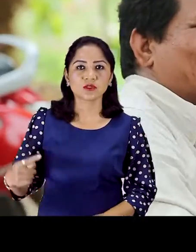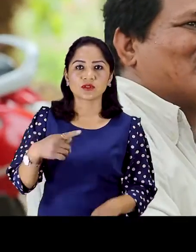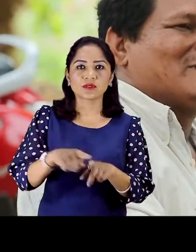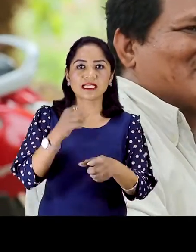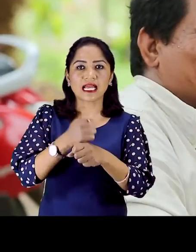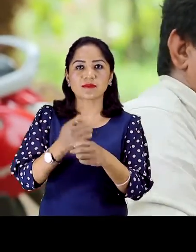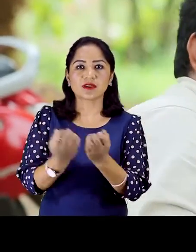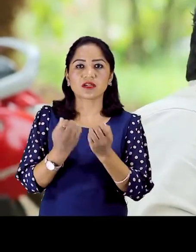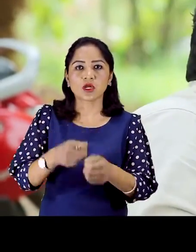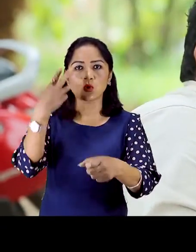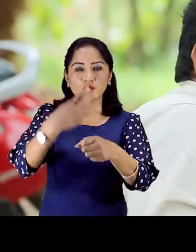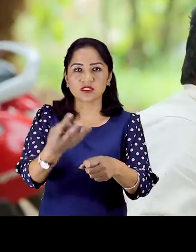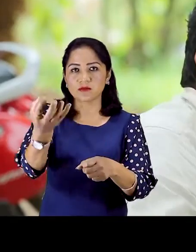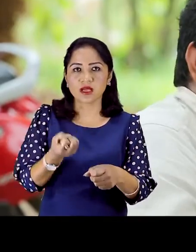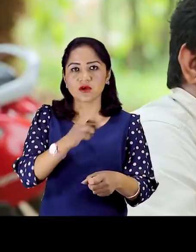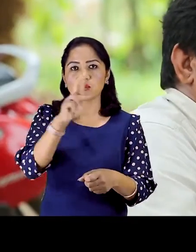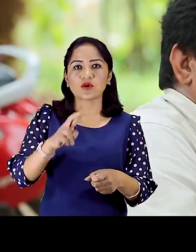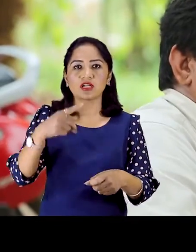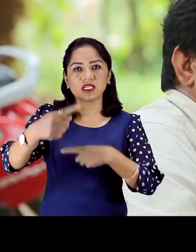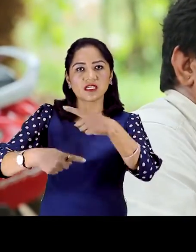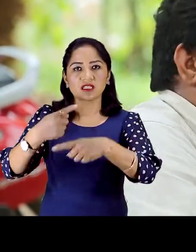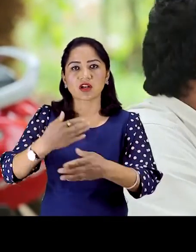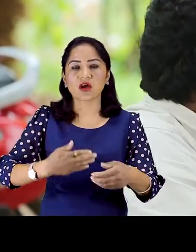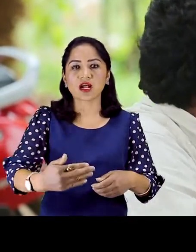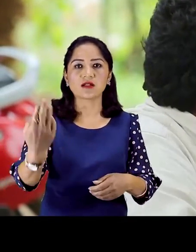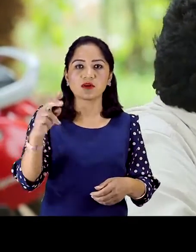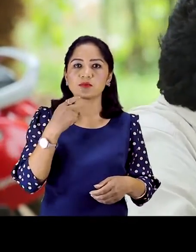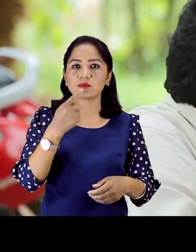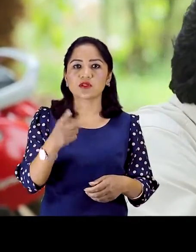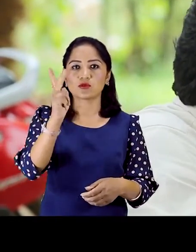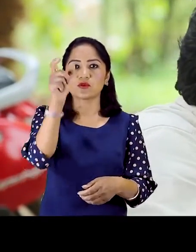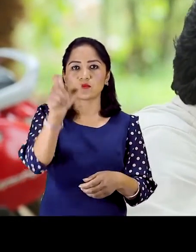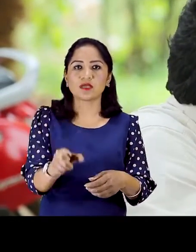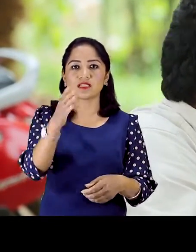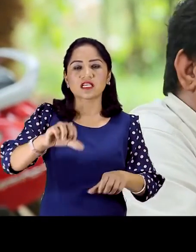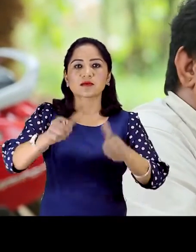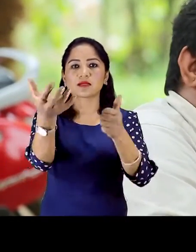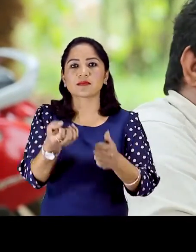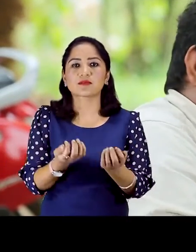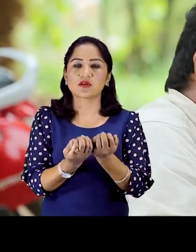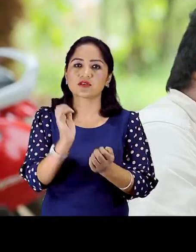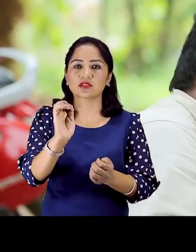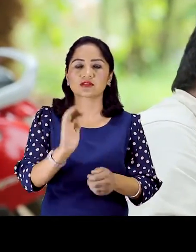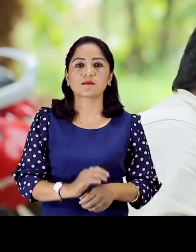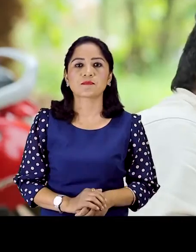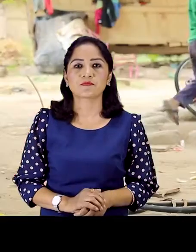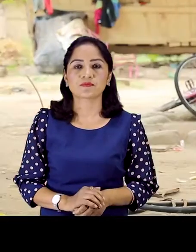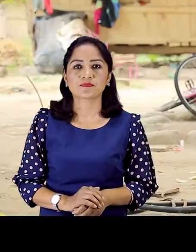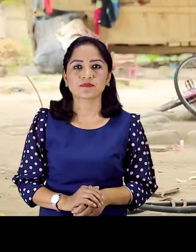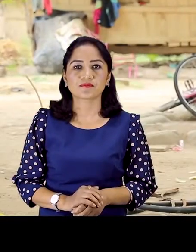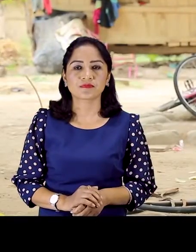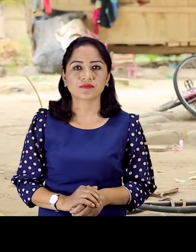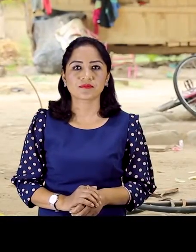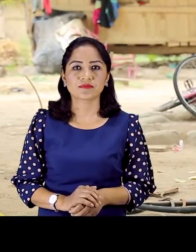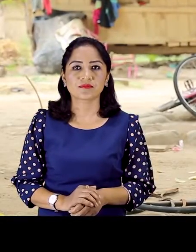कुनेपनी कामगर्नी उद्देश से लियो र निरंतर अगाडी बड़े भनी त्यो ब्यक्तिले सफलता प्राप्ता गर्ना सकता छू।